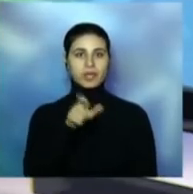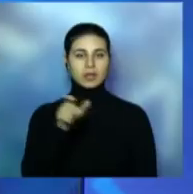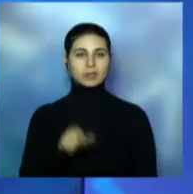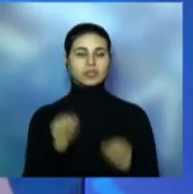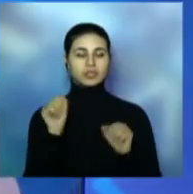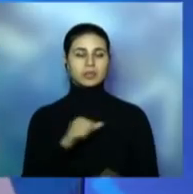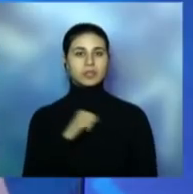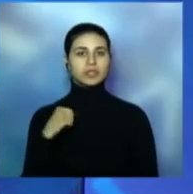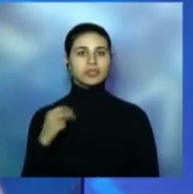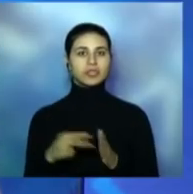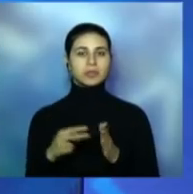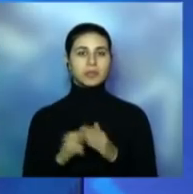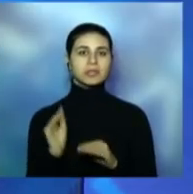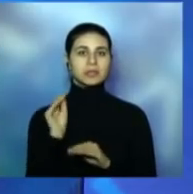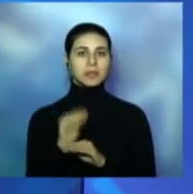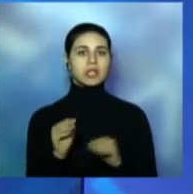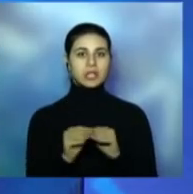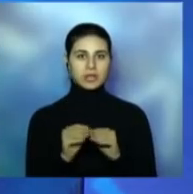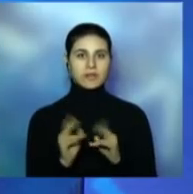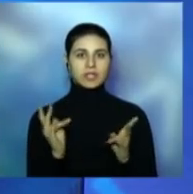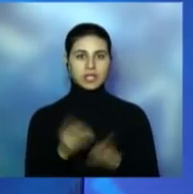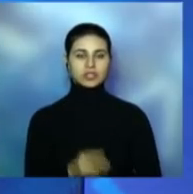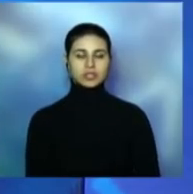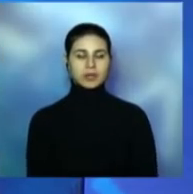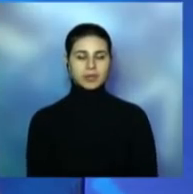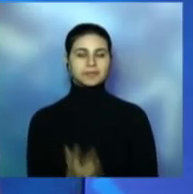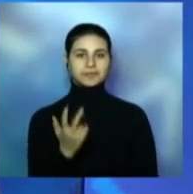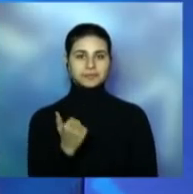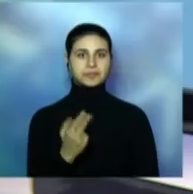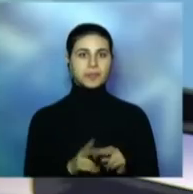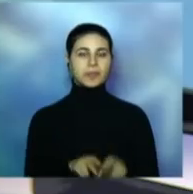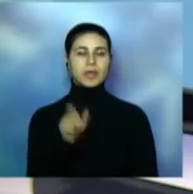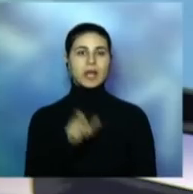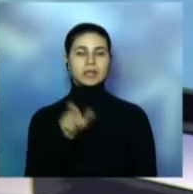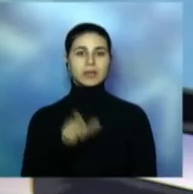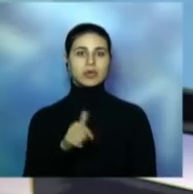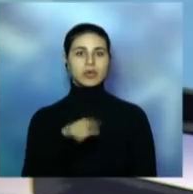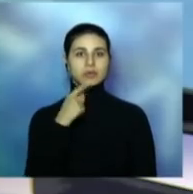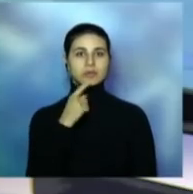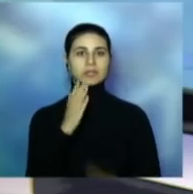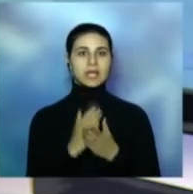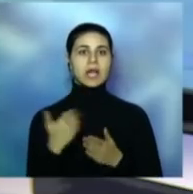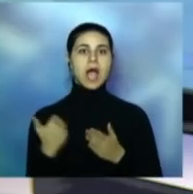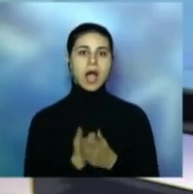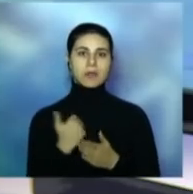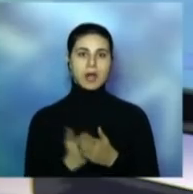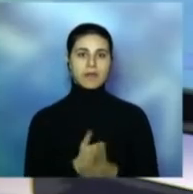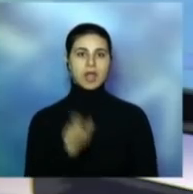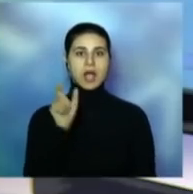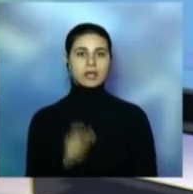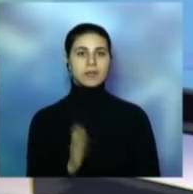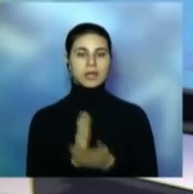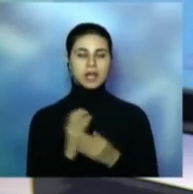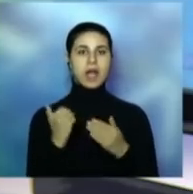შეიძლება თვითშეფასების ასამაღლებლად იგივე ხრიკები დაჭერდეს. უდაოდ, რადგან ადამიანი, როგორც თქვით, არის ამბავი და ადამიანი არის